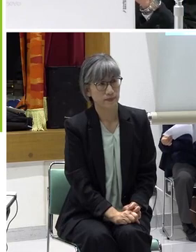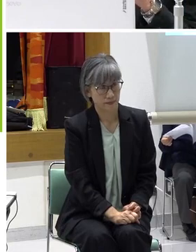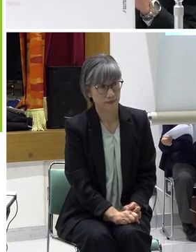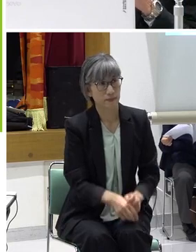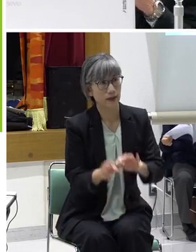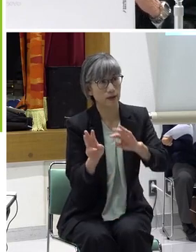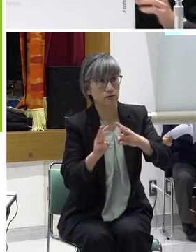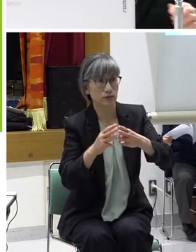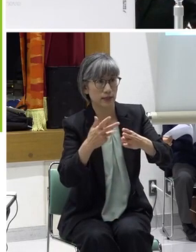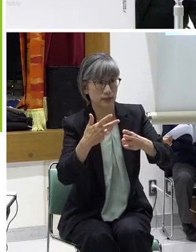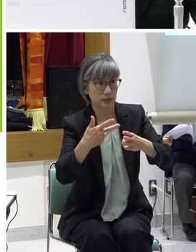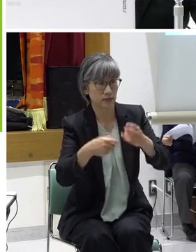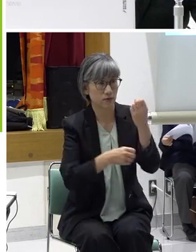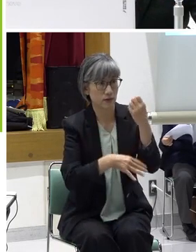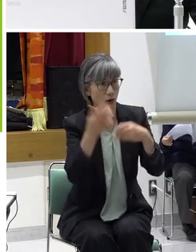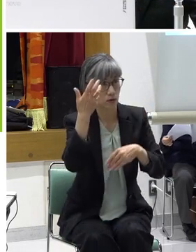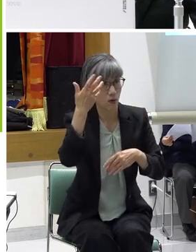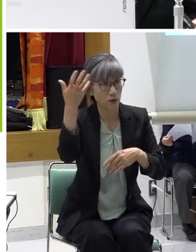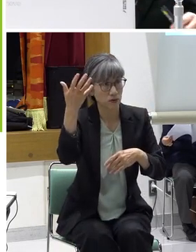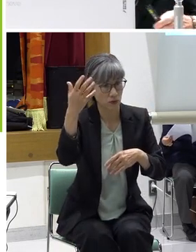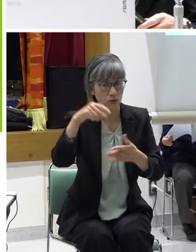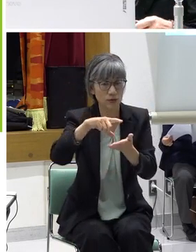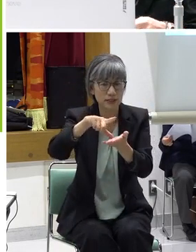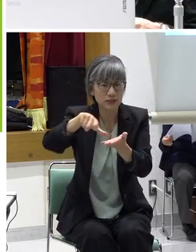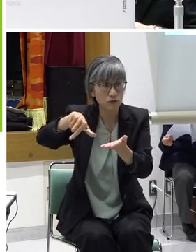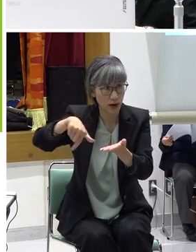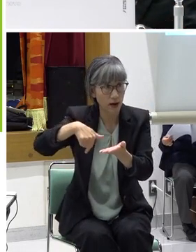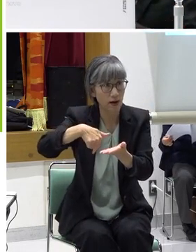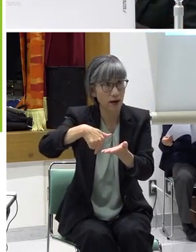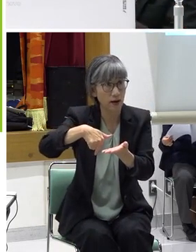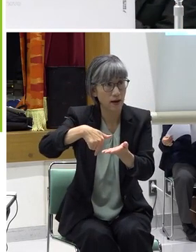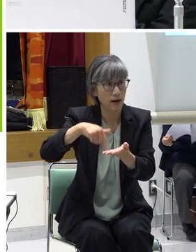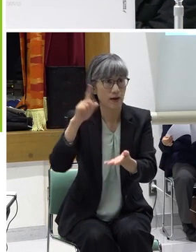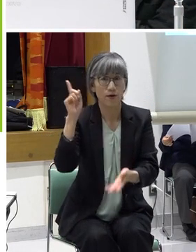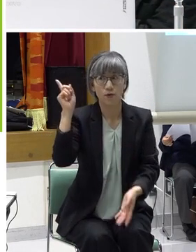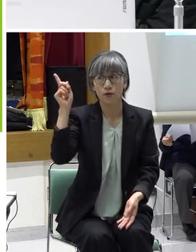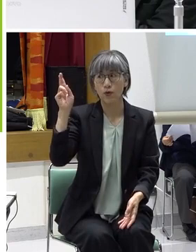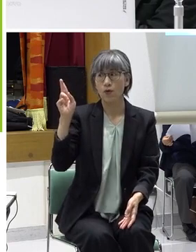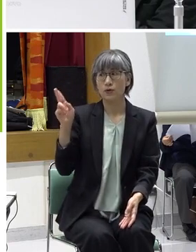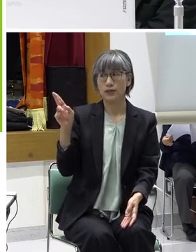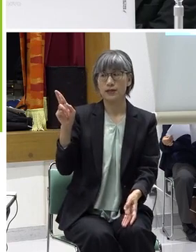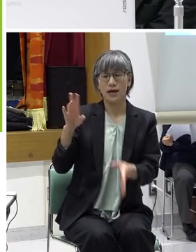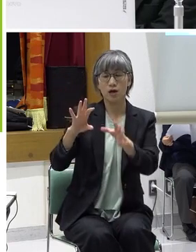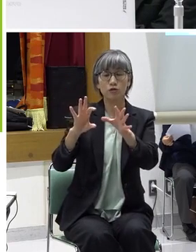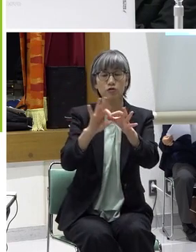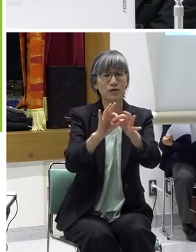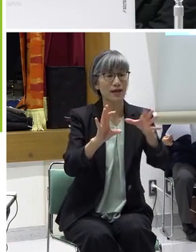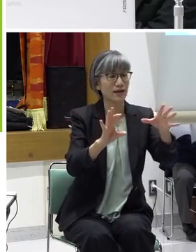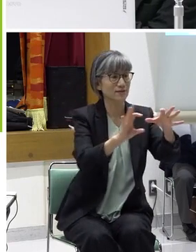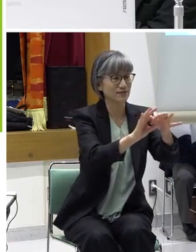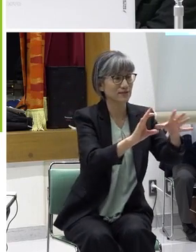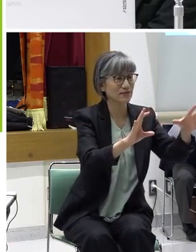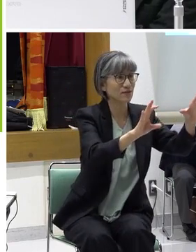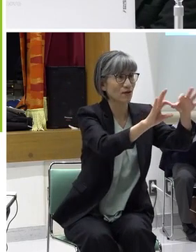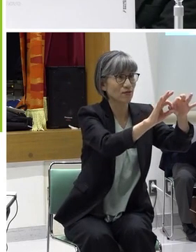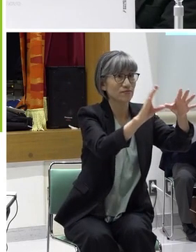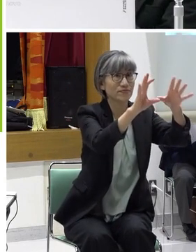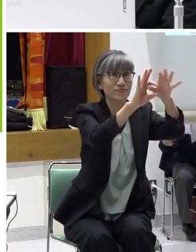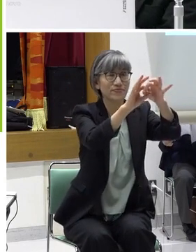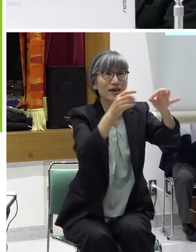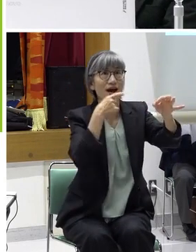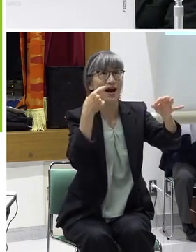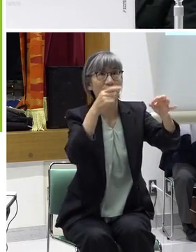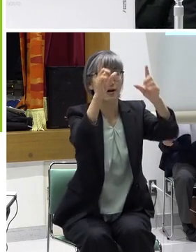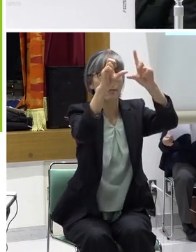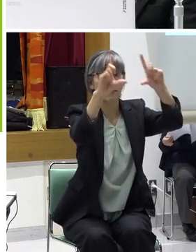吹田市の基本構想の地区はこういうふうにつなげますと一体化する